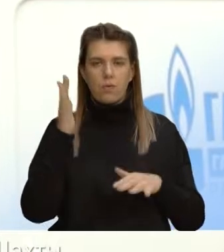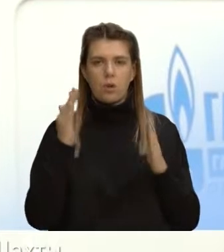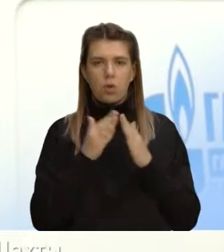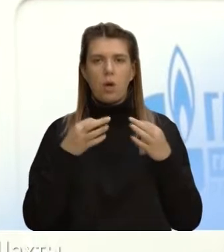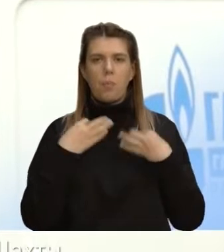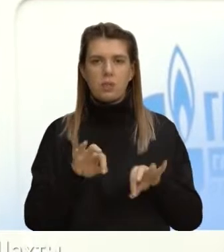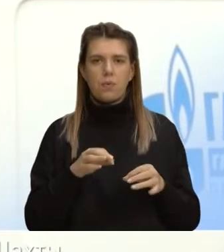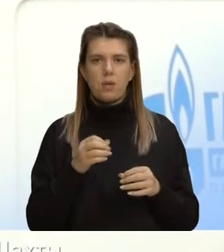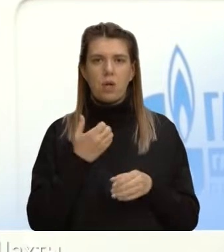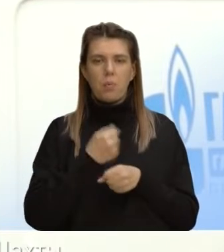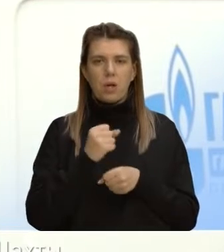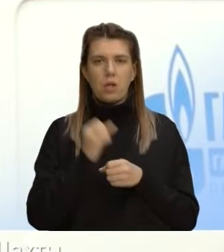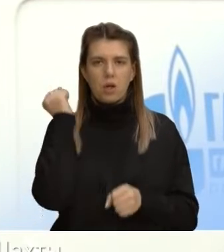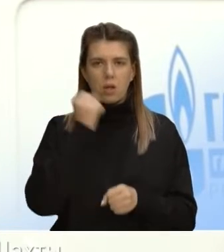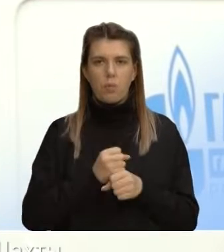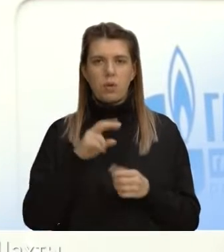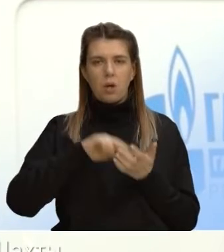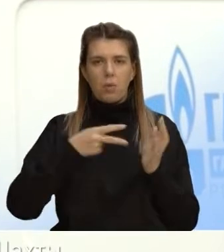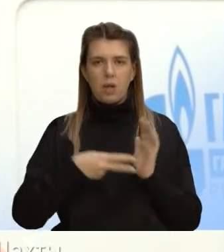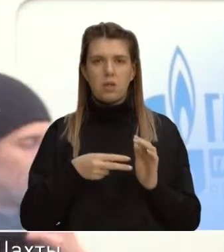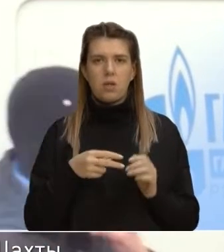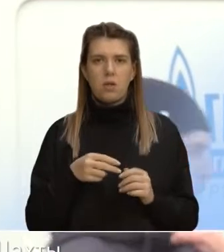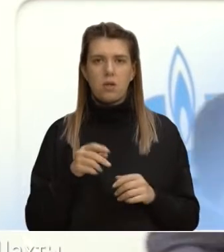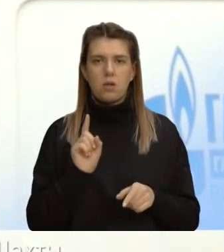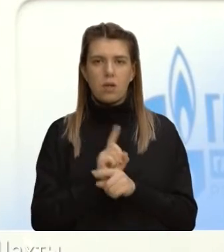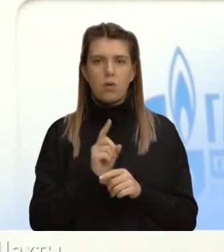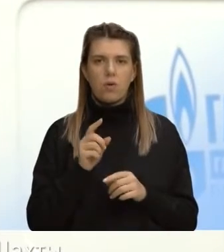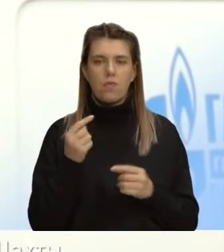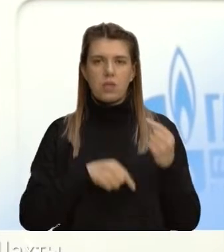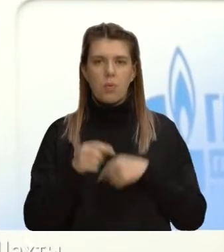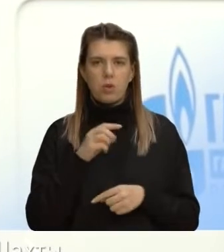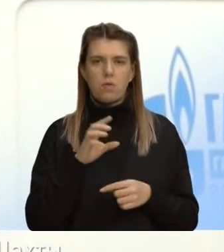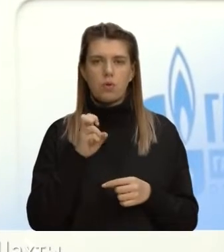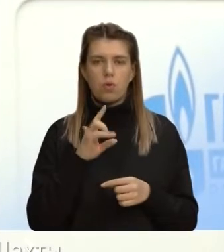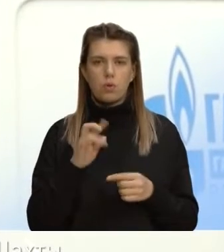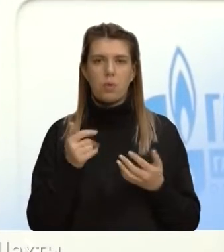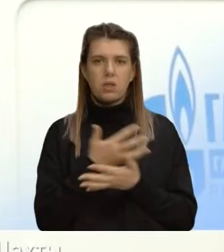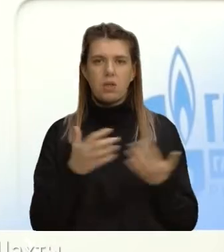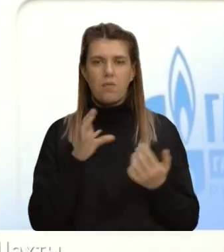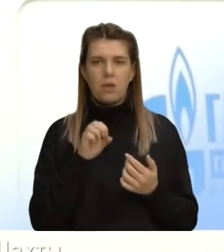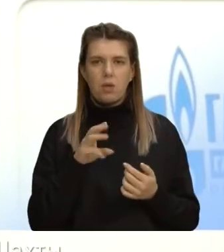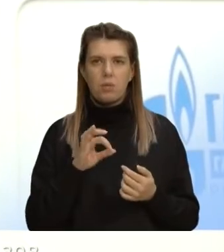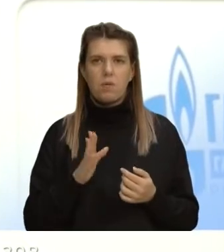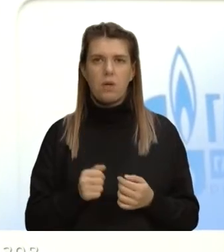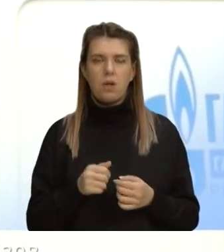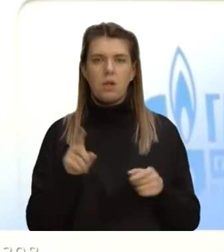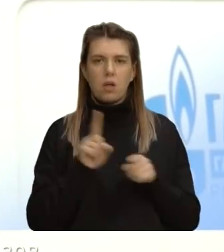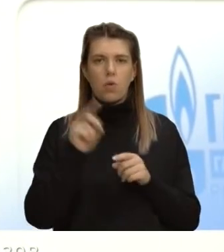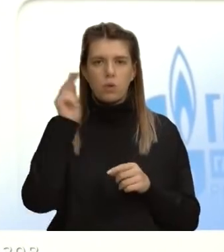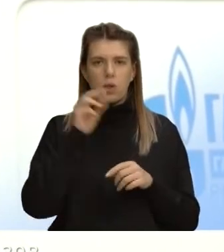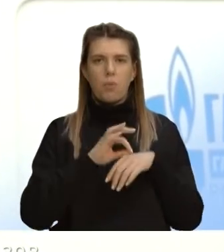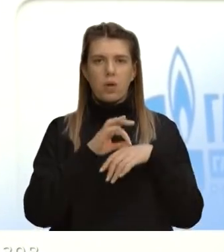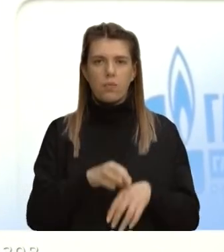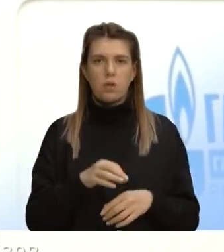позволяют на практике отработать планы межведомственного взаимодействия со службами различных ведомств данное учение